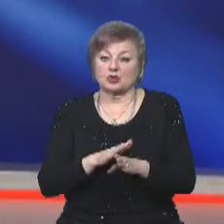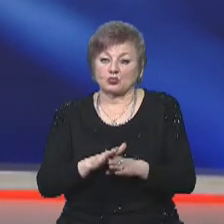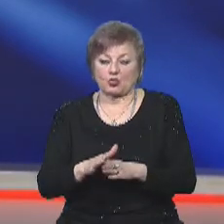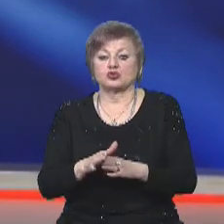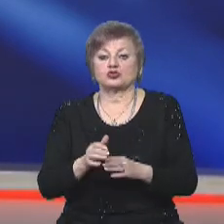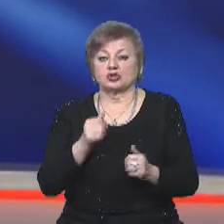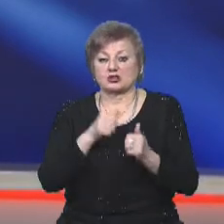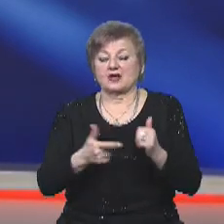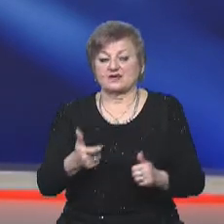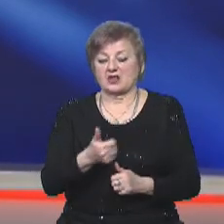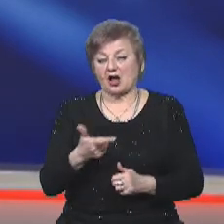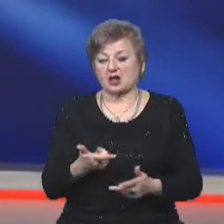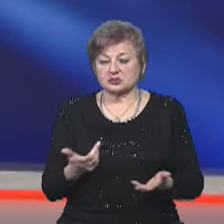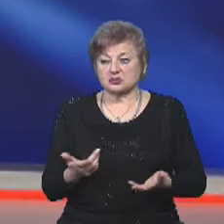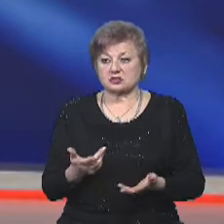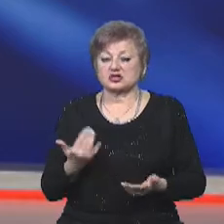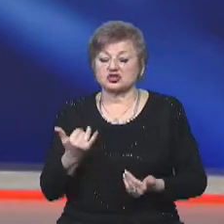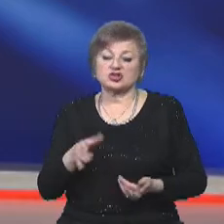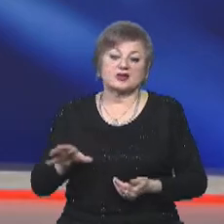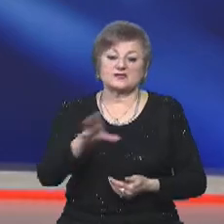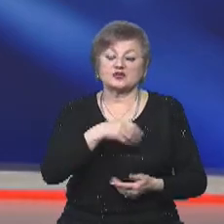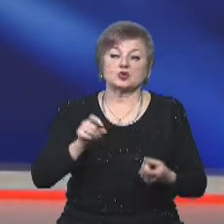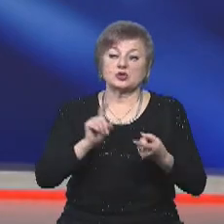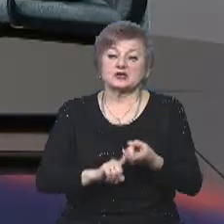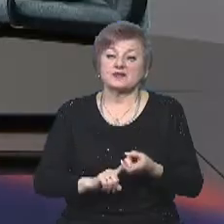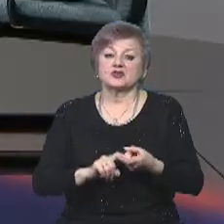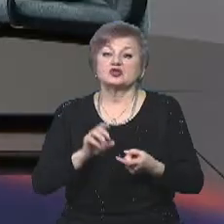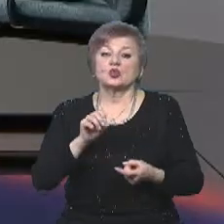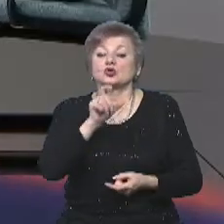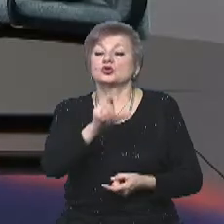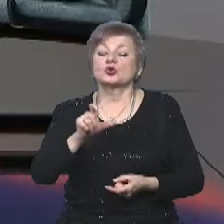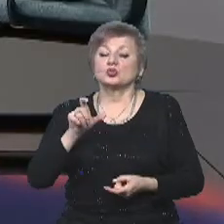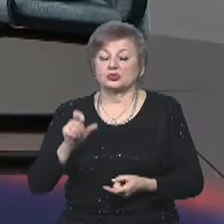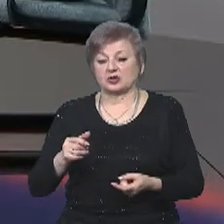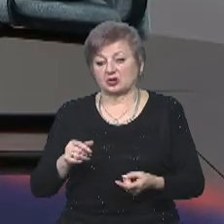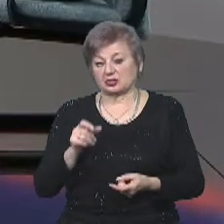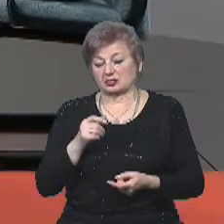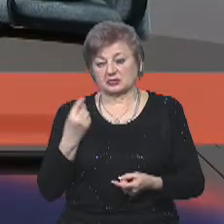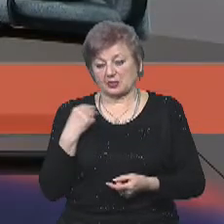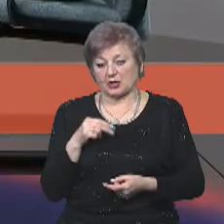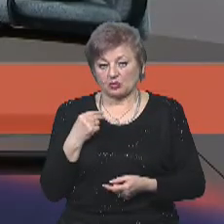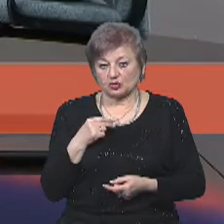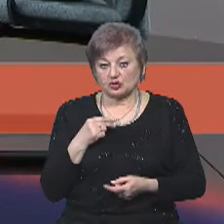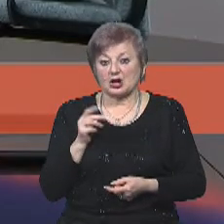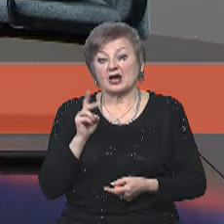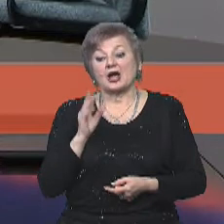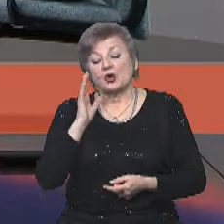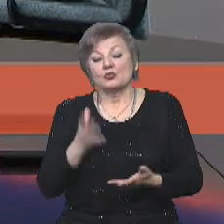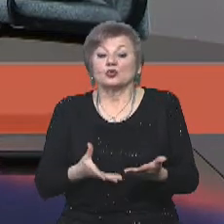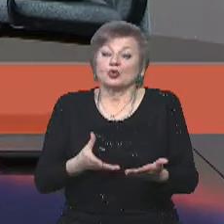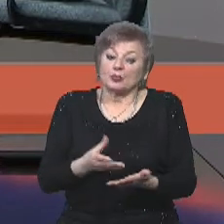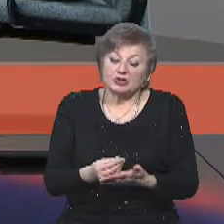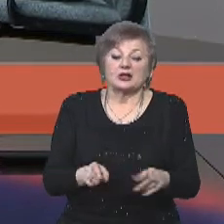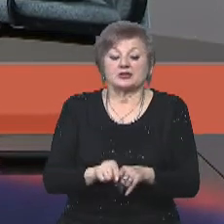Нафтогаз видит эти оплаты. То есть сейчас все зависит от жителей города Запорожья. Как будет проходить оплата, значит, мы